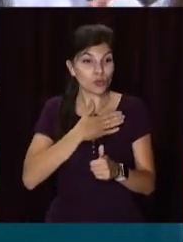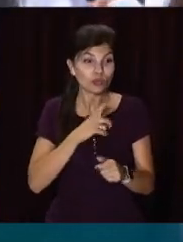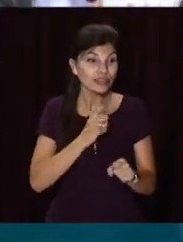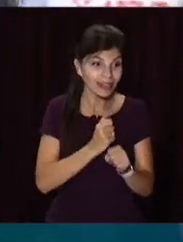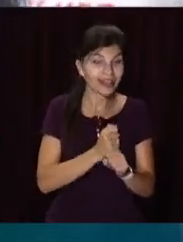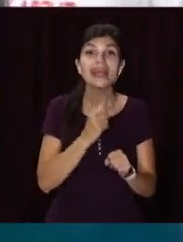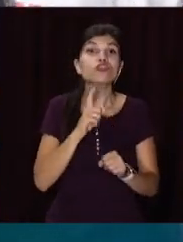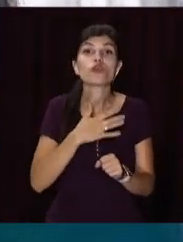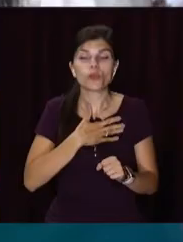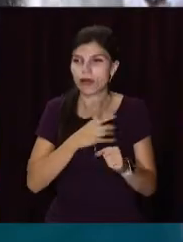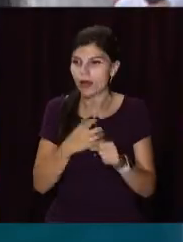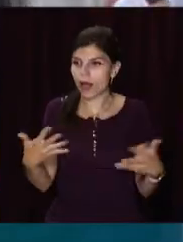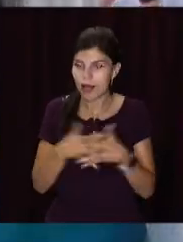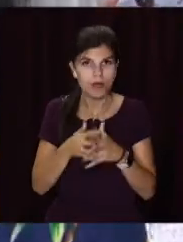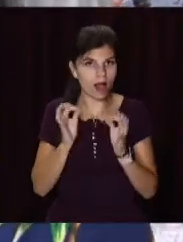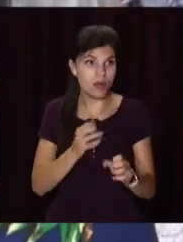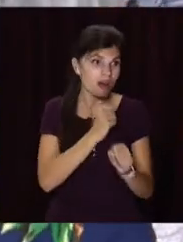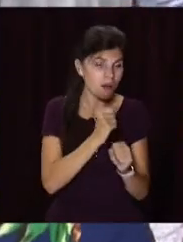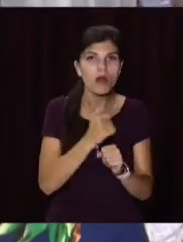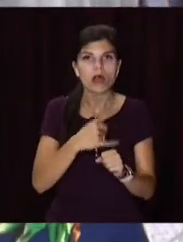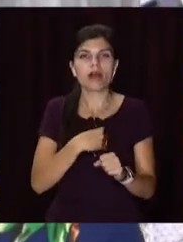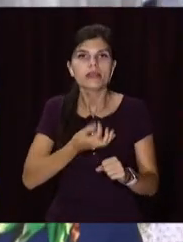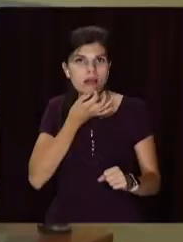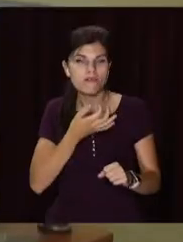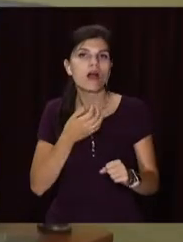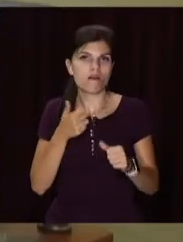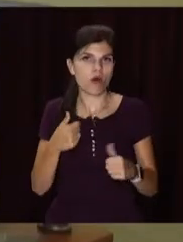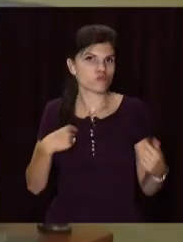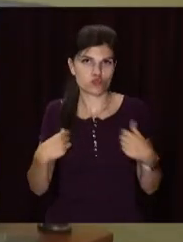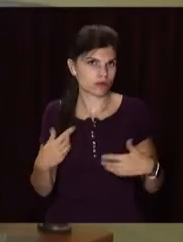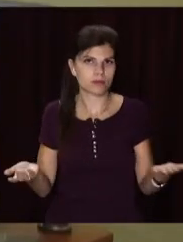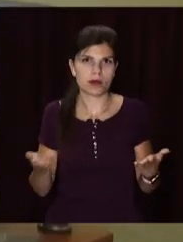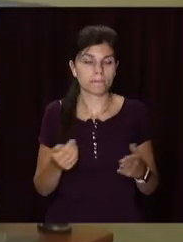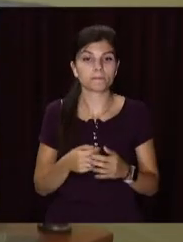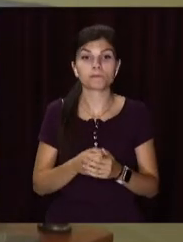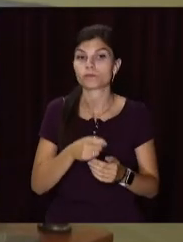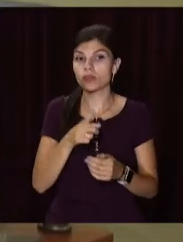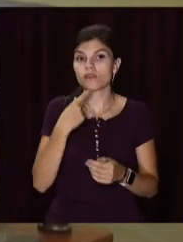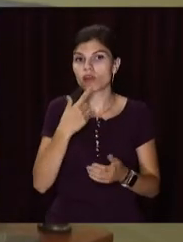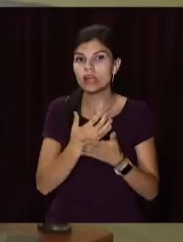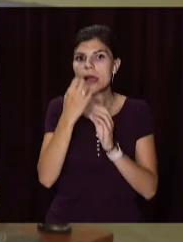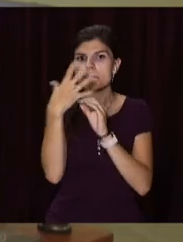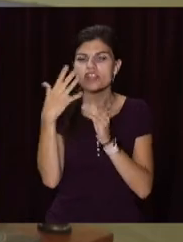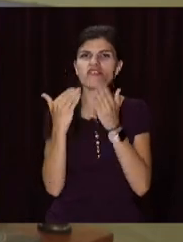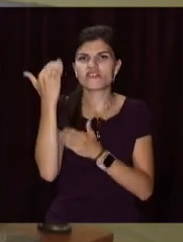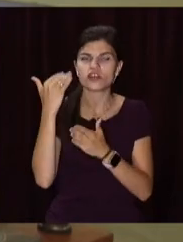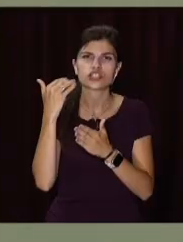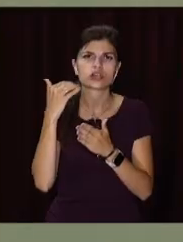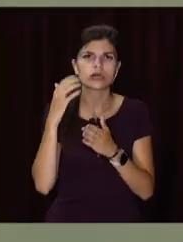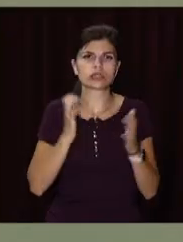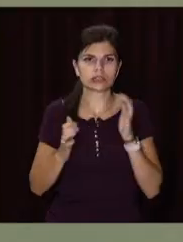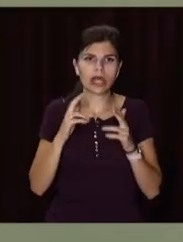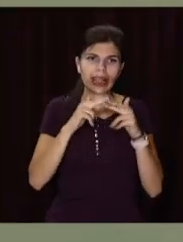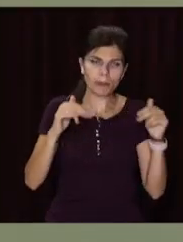робиш, і робиш то, що любиш. Тому, ну, от, хотілося б, щоб так і вийшло. У ярмарку професій взяли участь 15 вишів Дніпра та Кам'янського.